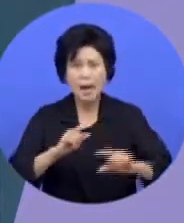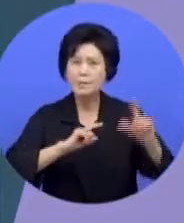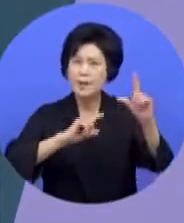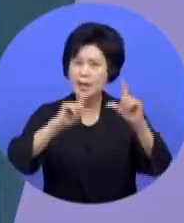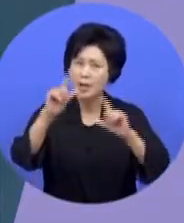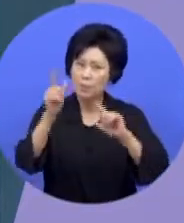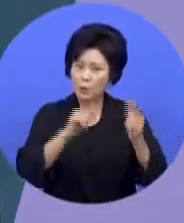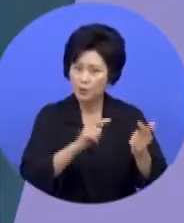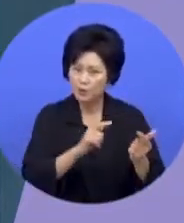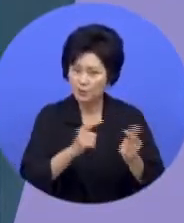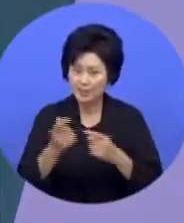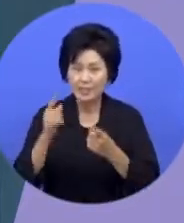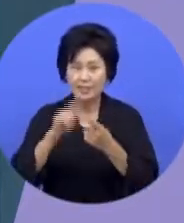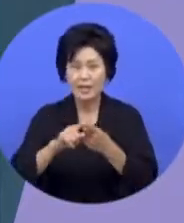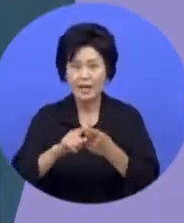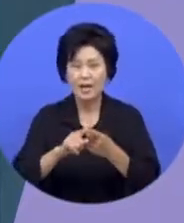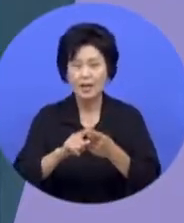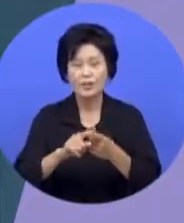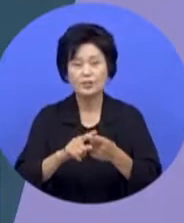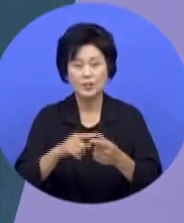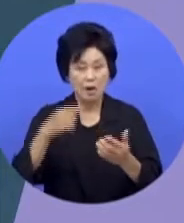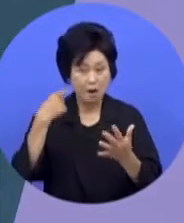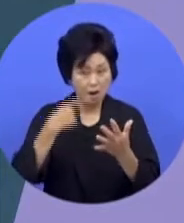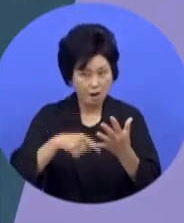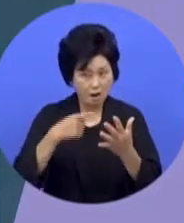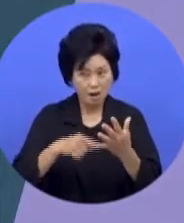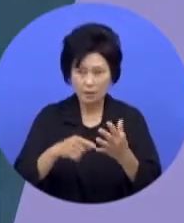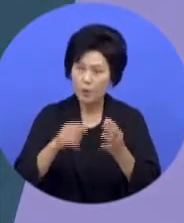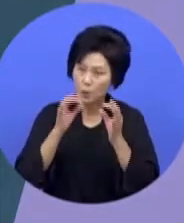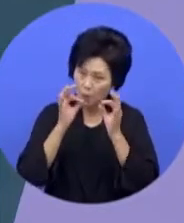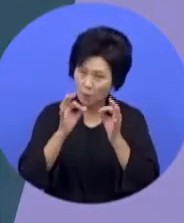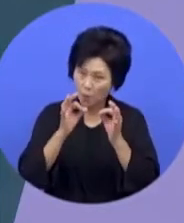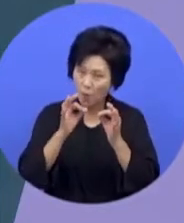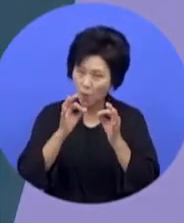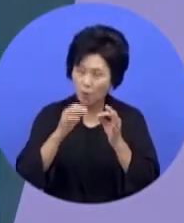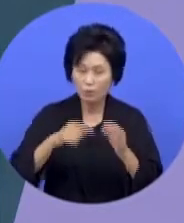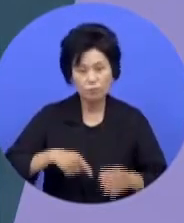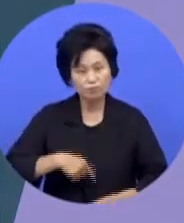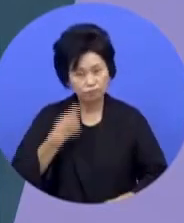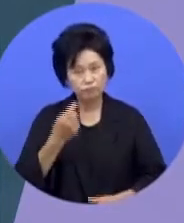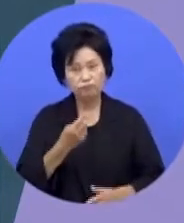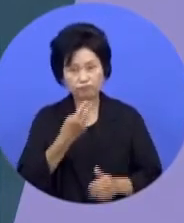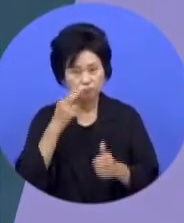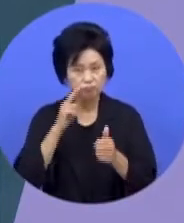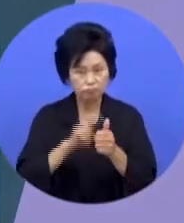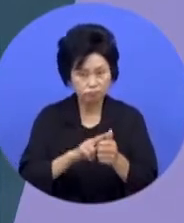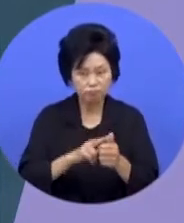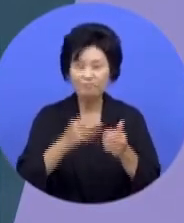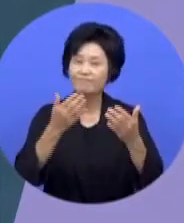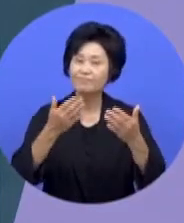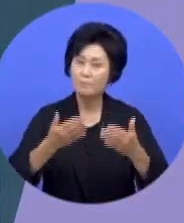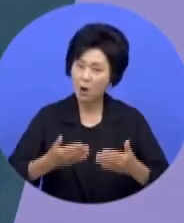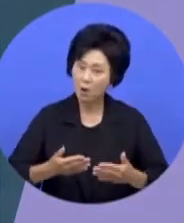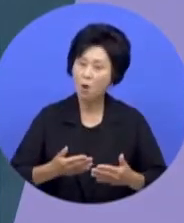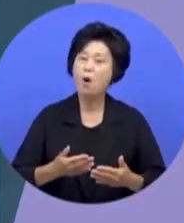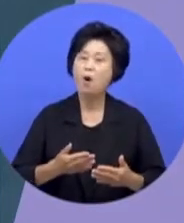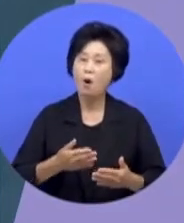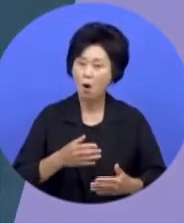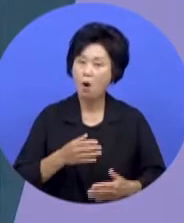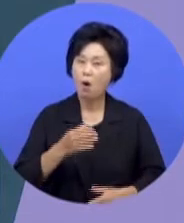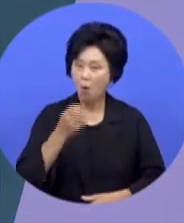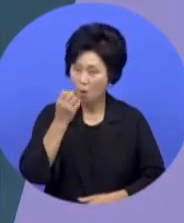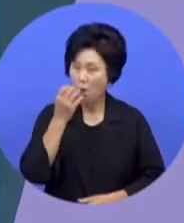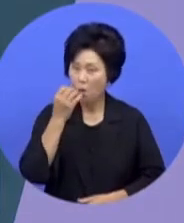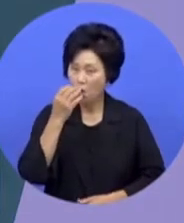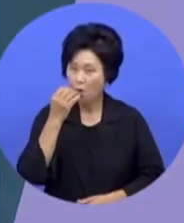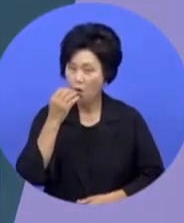또 가르치는 것을 보고 저 스스로도 굉장히 도전이 되고 또 정말 새롭다. 그래서 저도 그때